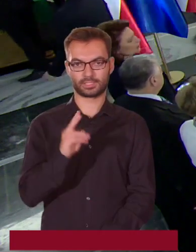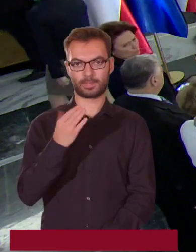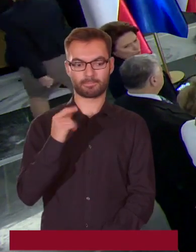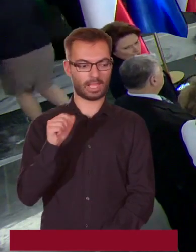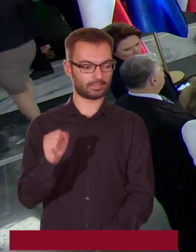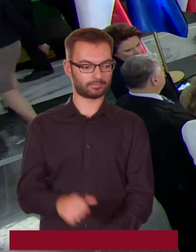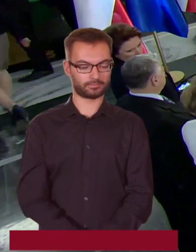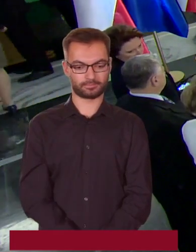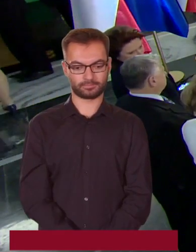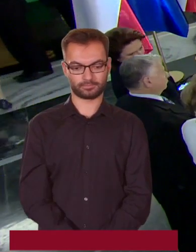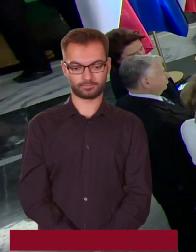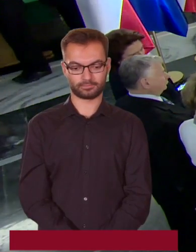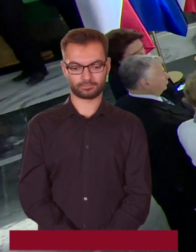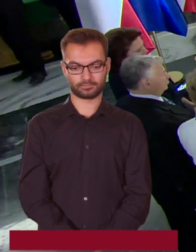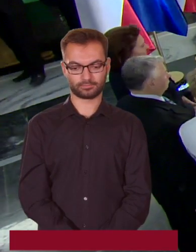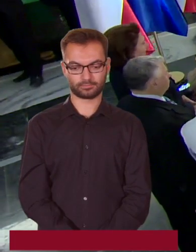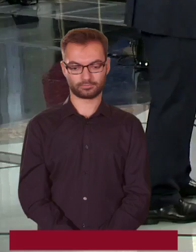O, już.